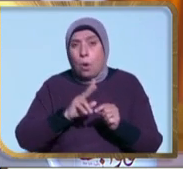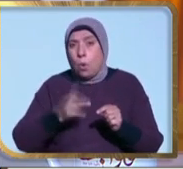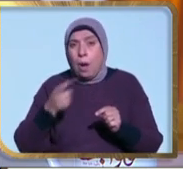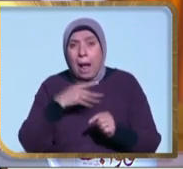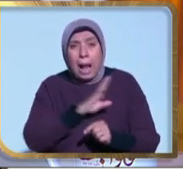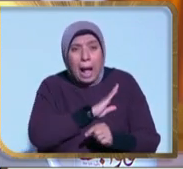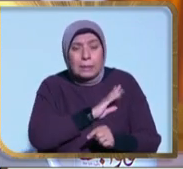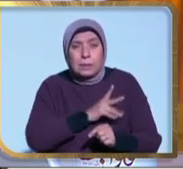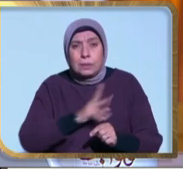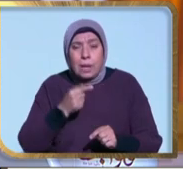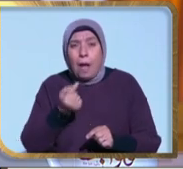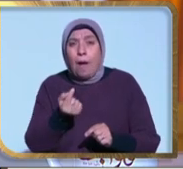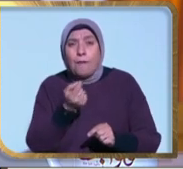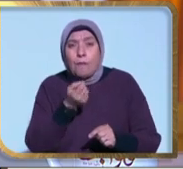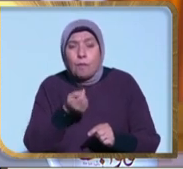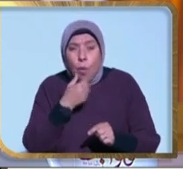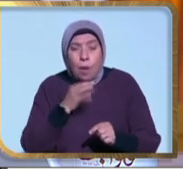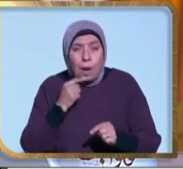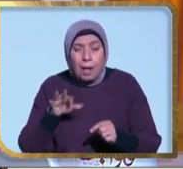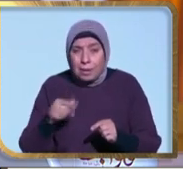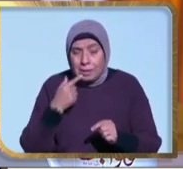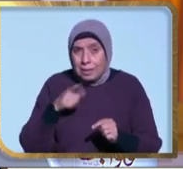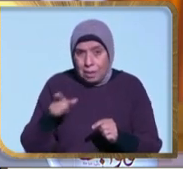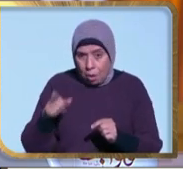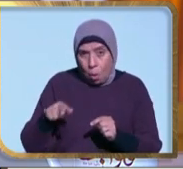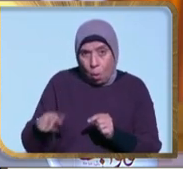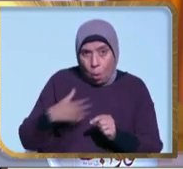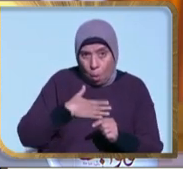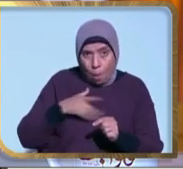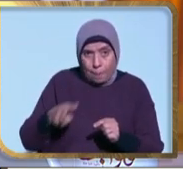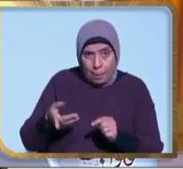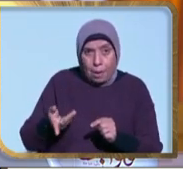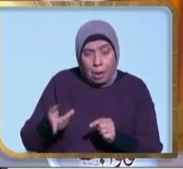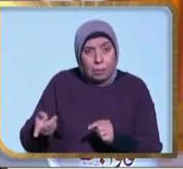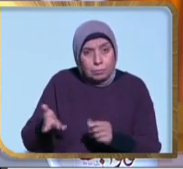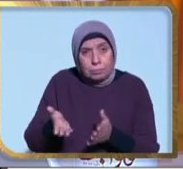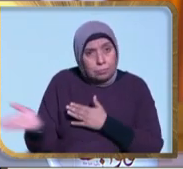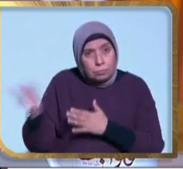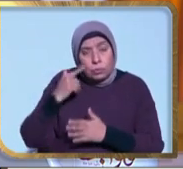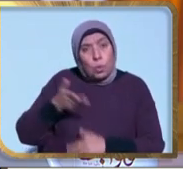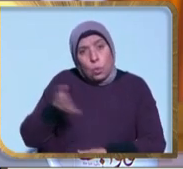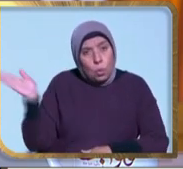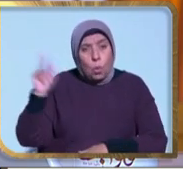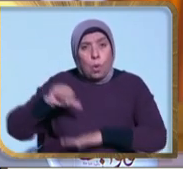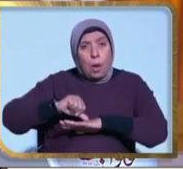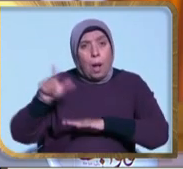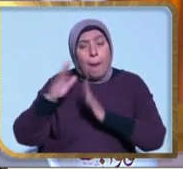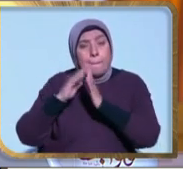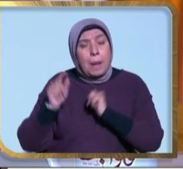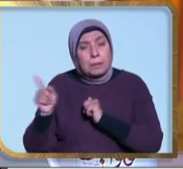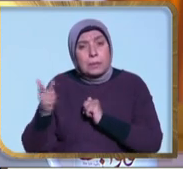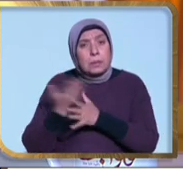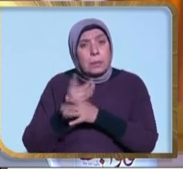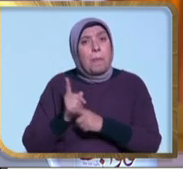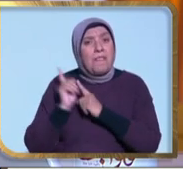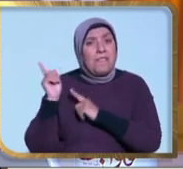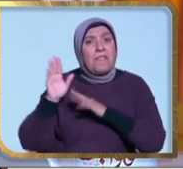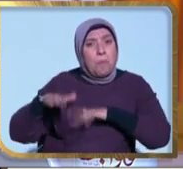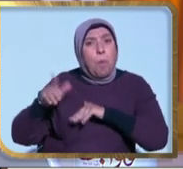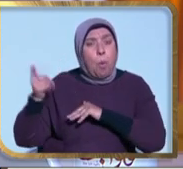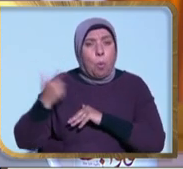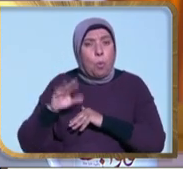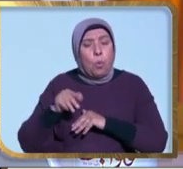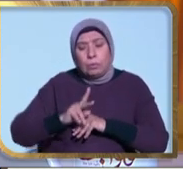اعتادوا عليها في مصر فقال لهم ارجعوا اهبطوا مصرا فان لكم ما سالتم خلاص ارجعوا تاني عدم شكر عدم